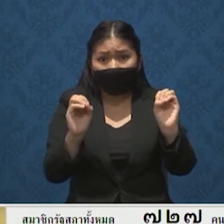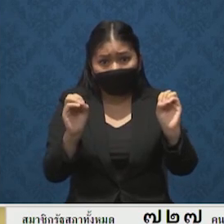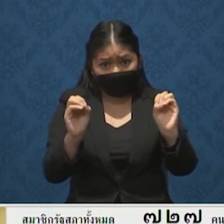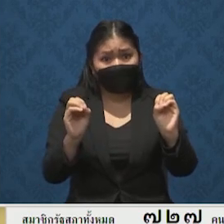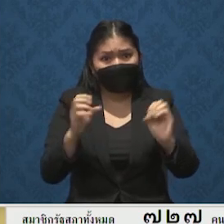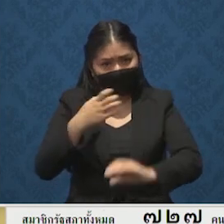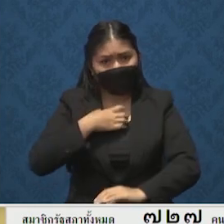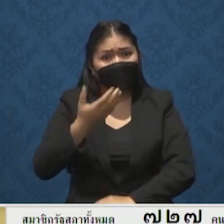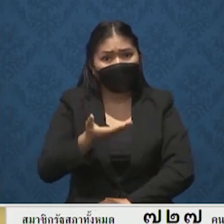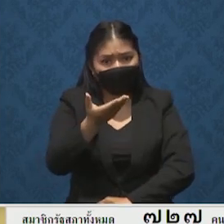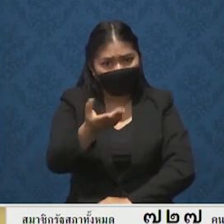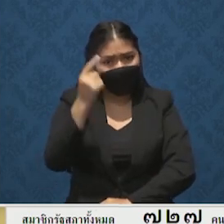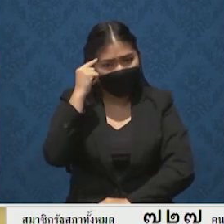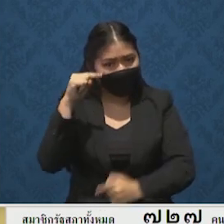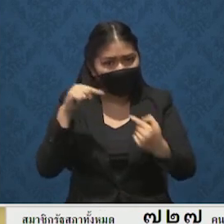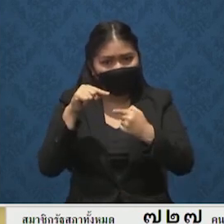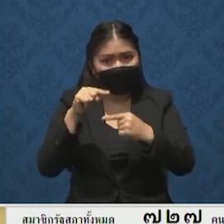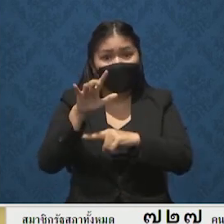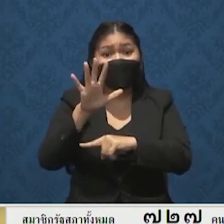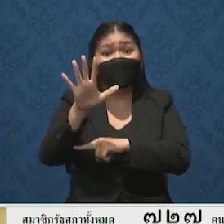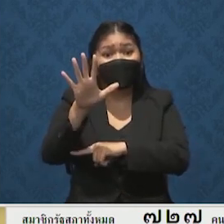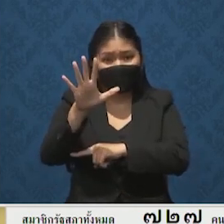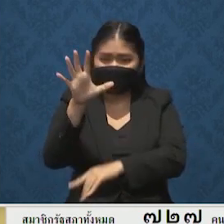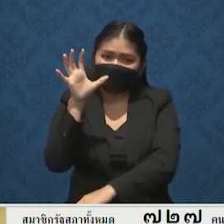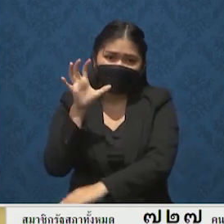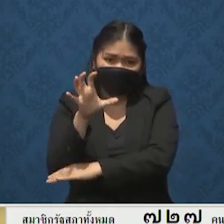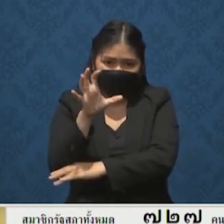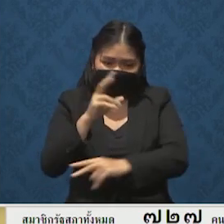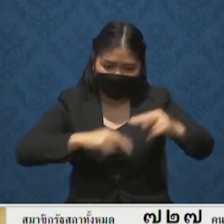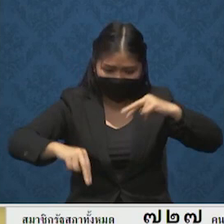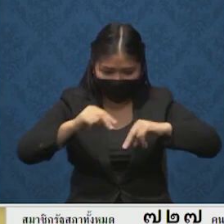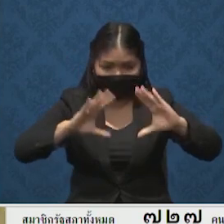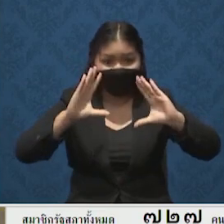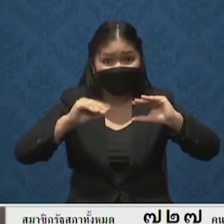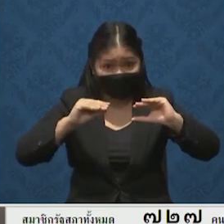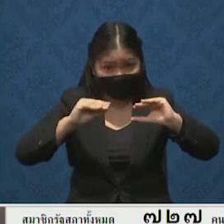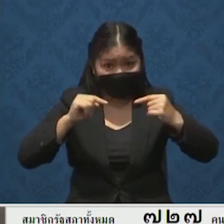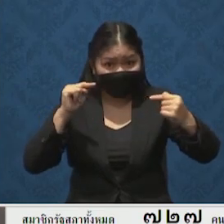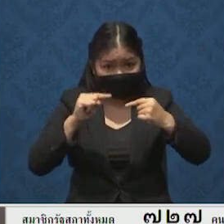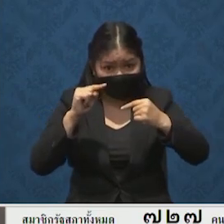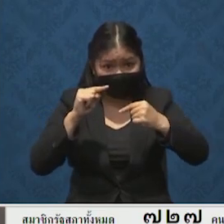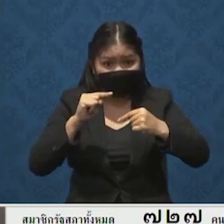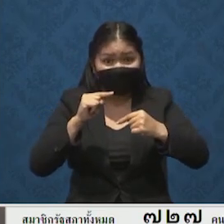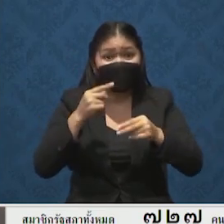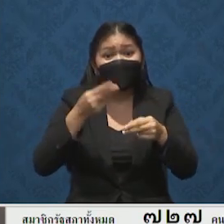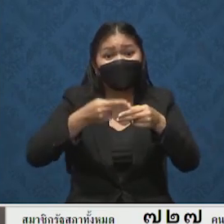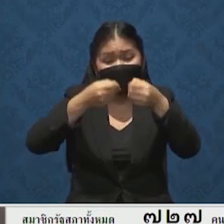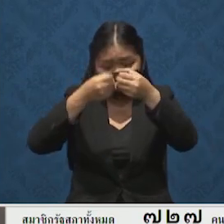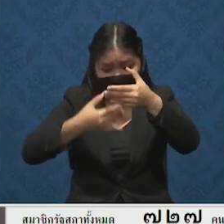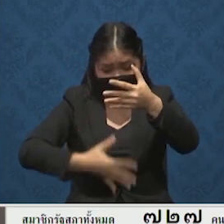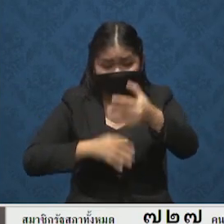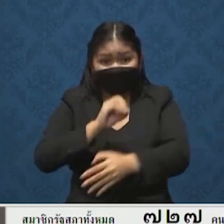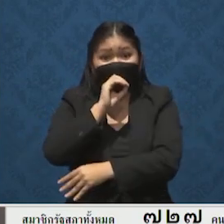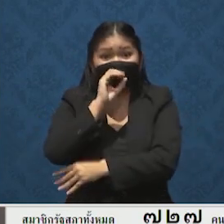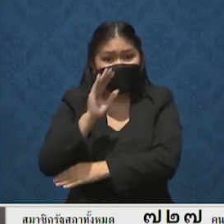านใช้ข้อบังคับข้อที่5ตรวจสอบองค์ประชุมด้วยการขานชื่ออีกสักครั้งครับท่านประธานครับขอบคุ